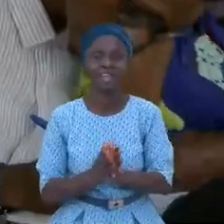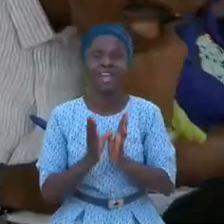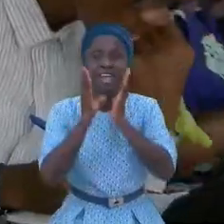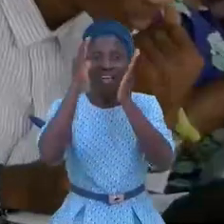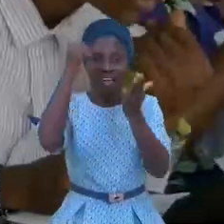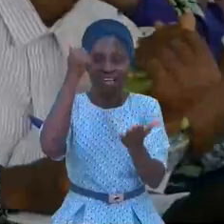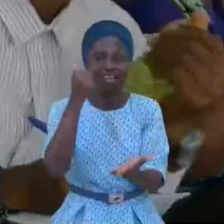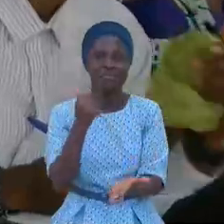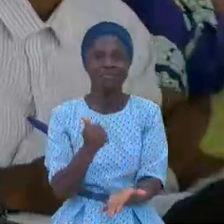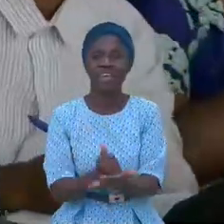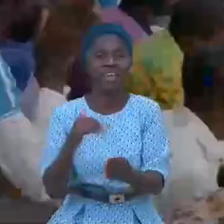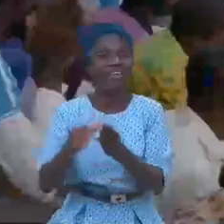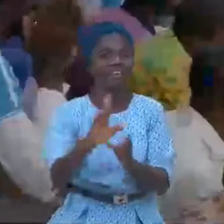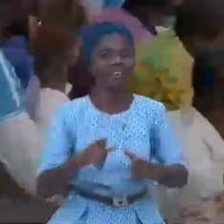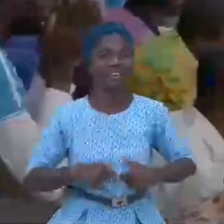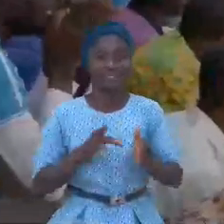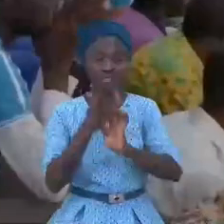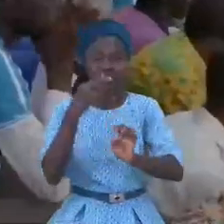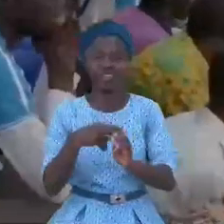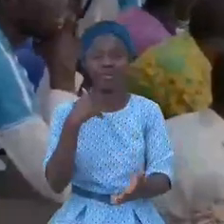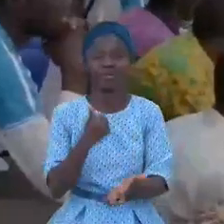Amen dans ta vie.